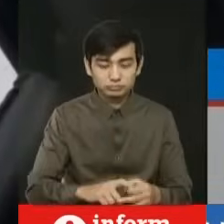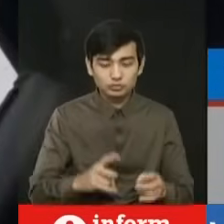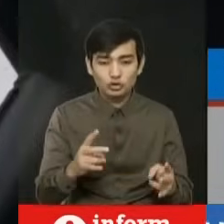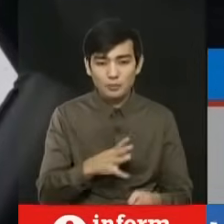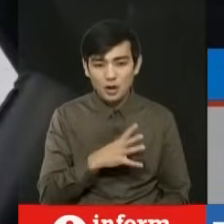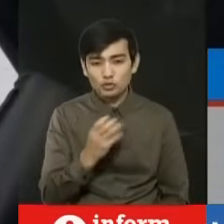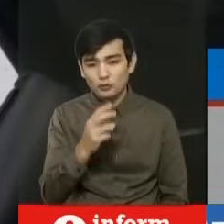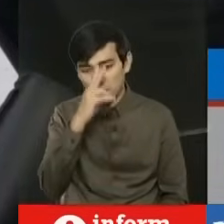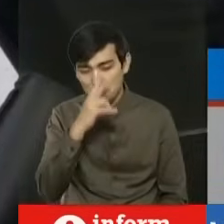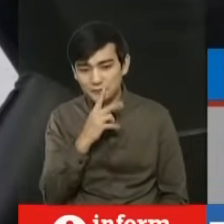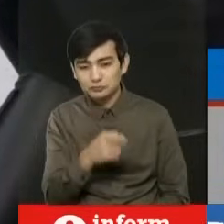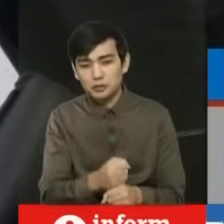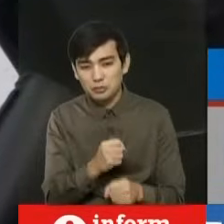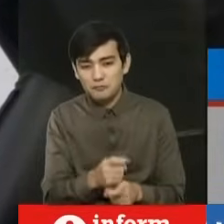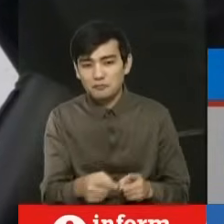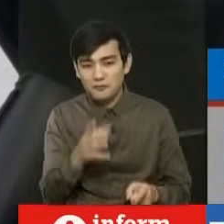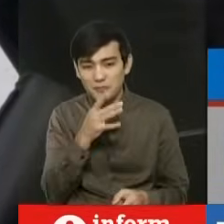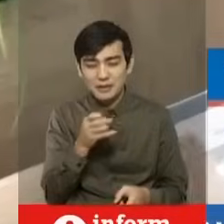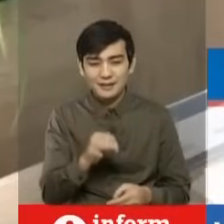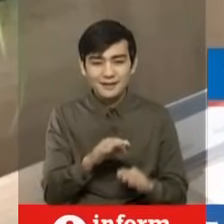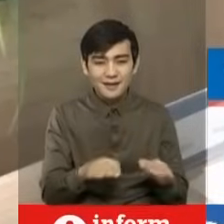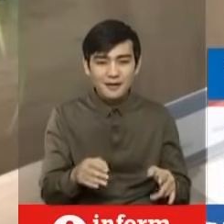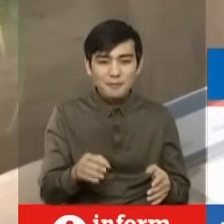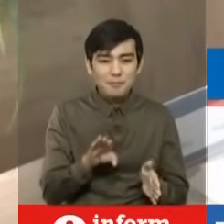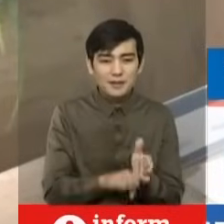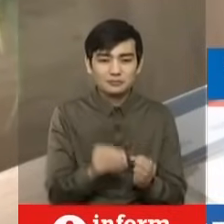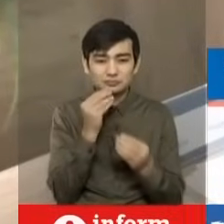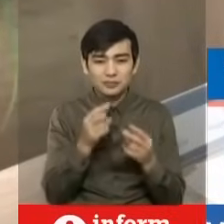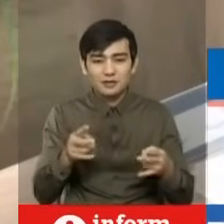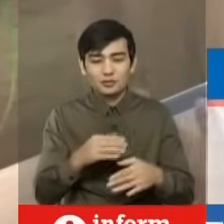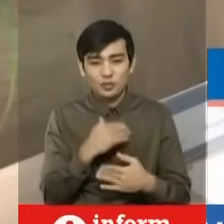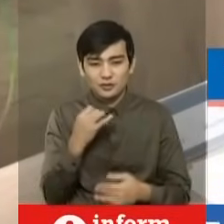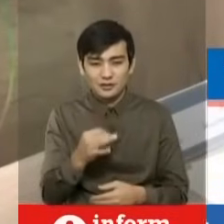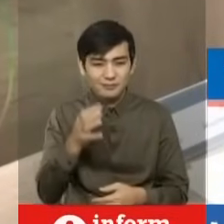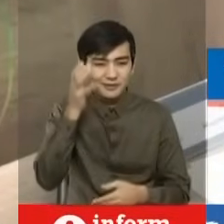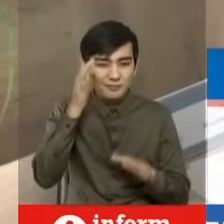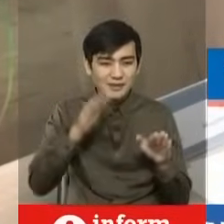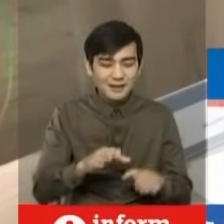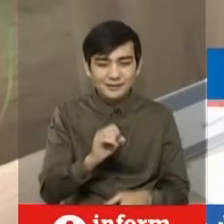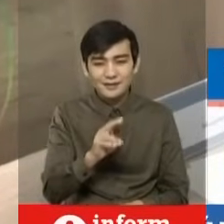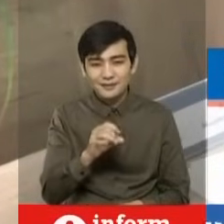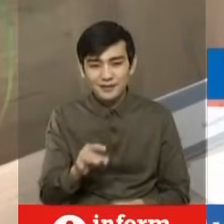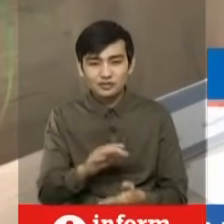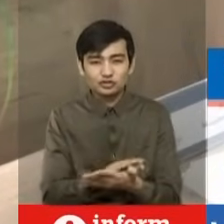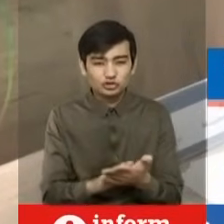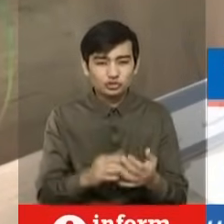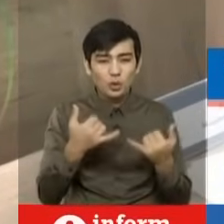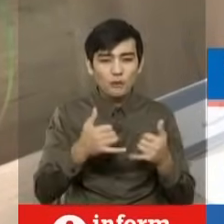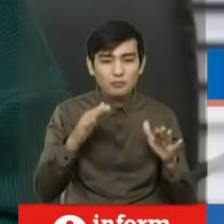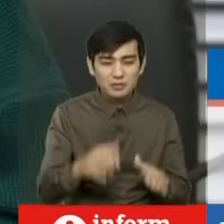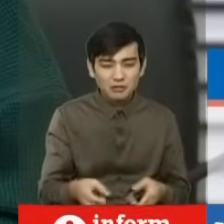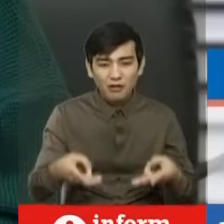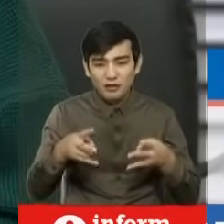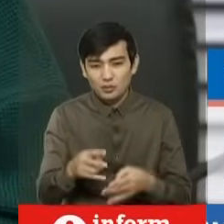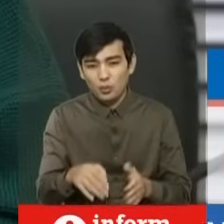ещё 2 месяца чтобы на это время не оставить детей без питания в отделе образования считают что санитарное состояние столовых оставляет